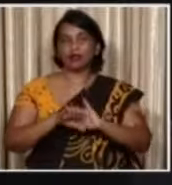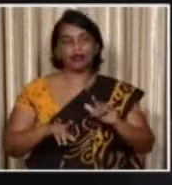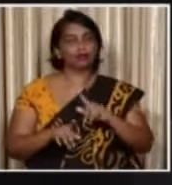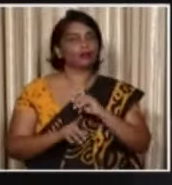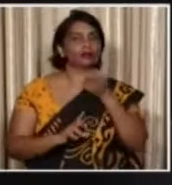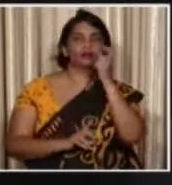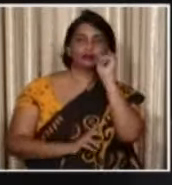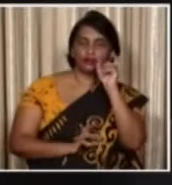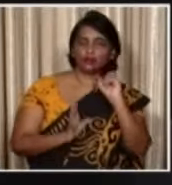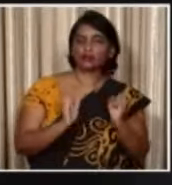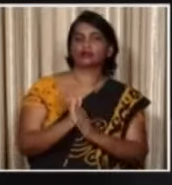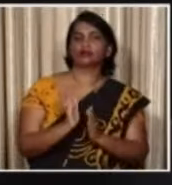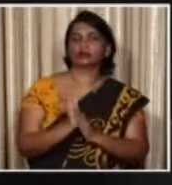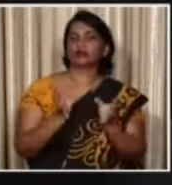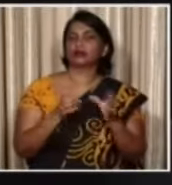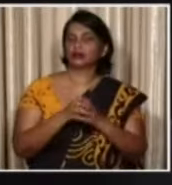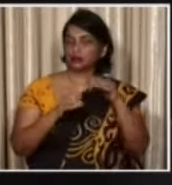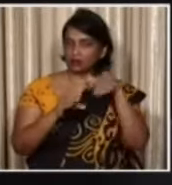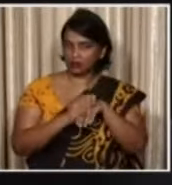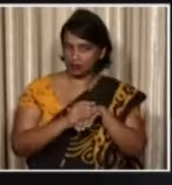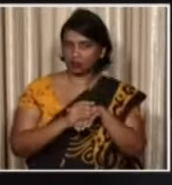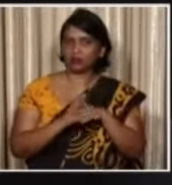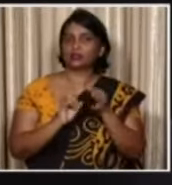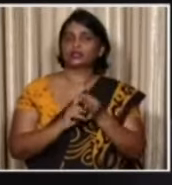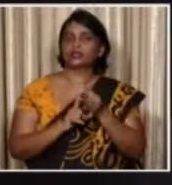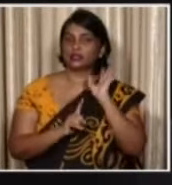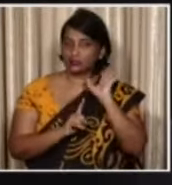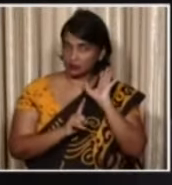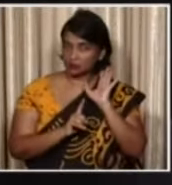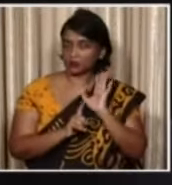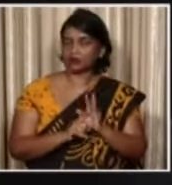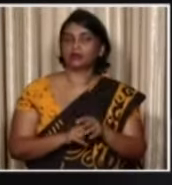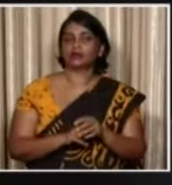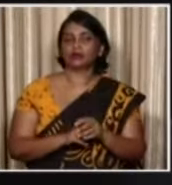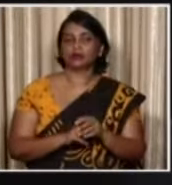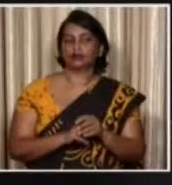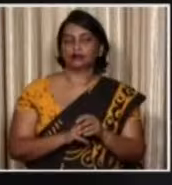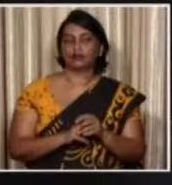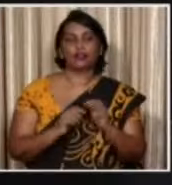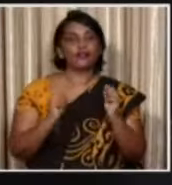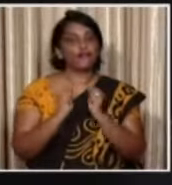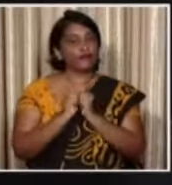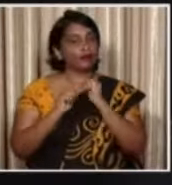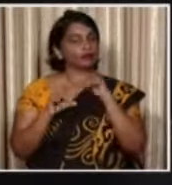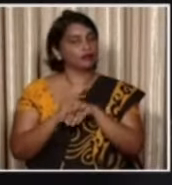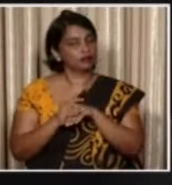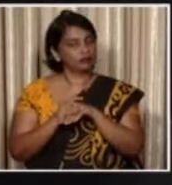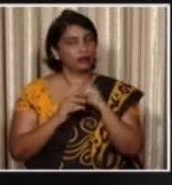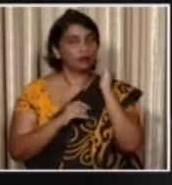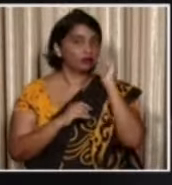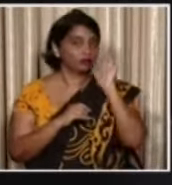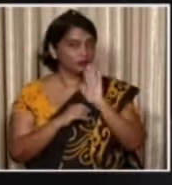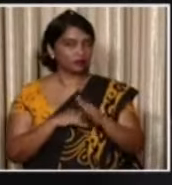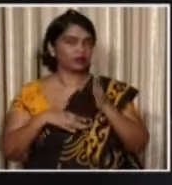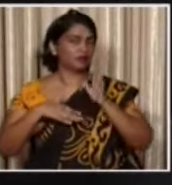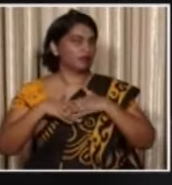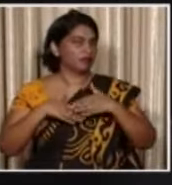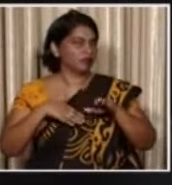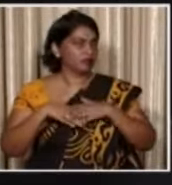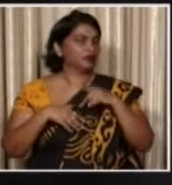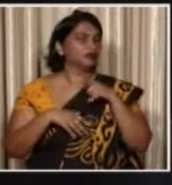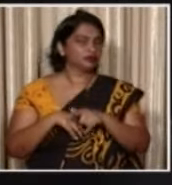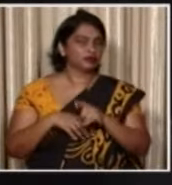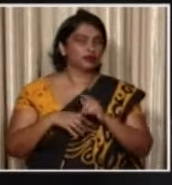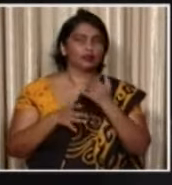Addiction, Ansik Addiction, Karaka Sabave, Sabapatiniai. Vedapale the Kanta and Muhuta Dimata Sidu